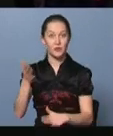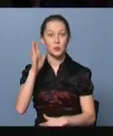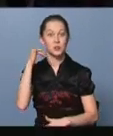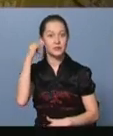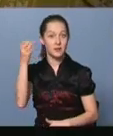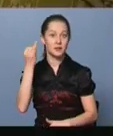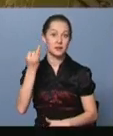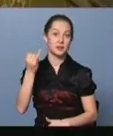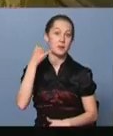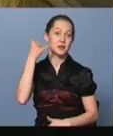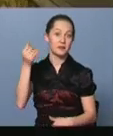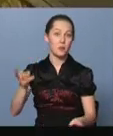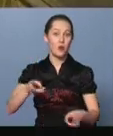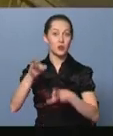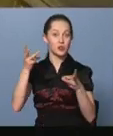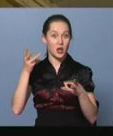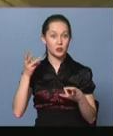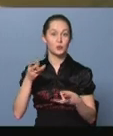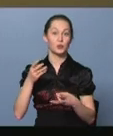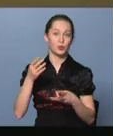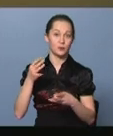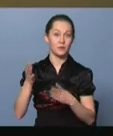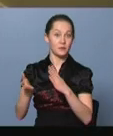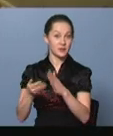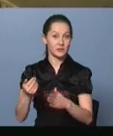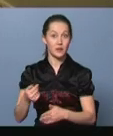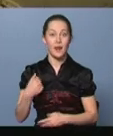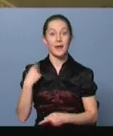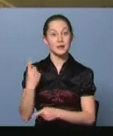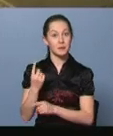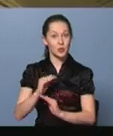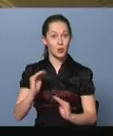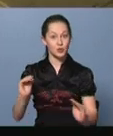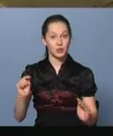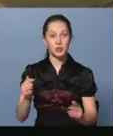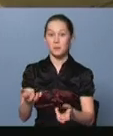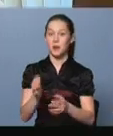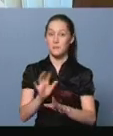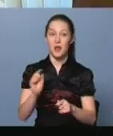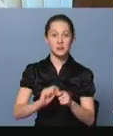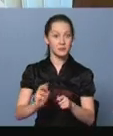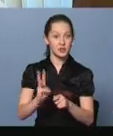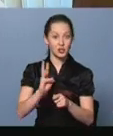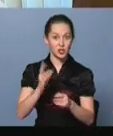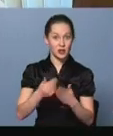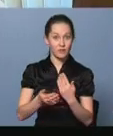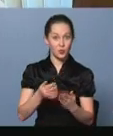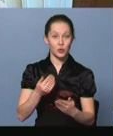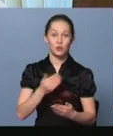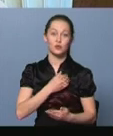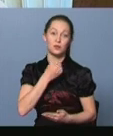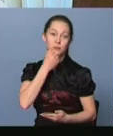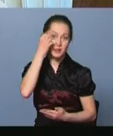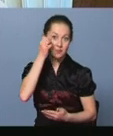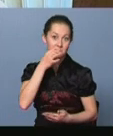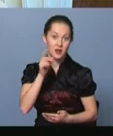уже позвоните в пожарную охрану и пожарных вызовите. Я детям запрещаю никогда не брать спички в руки. Хочу сказать спасибо пожарной охране,